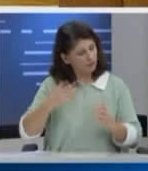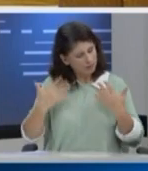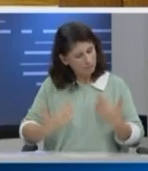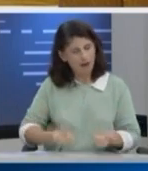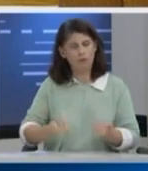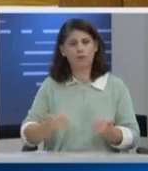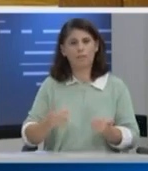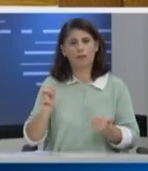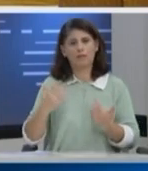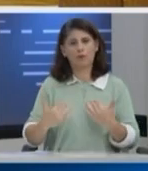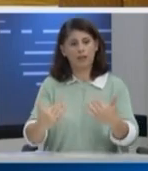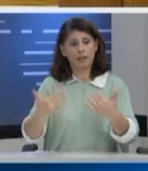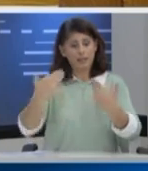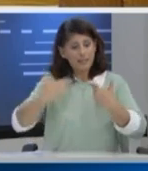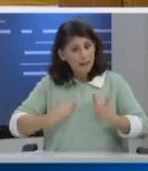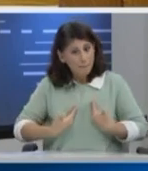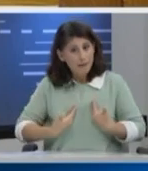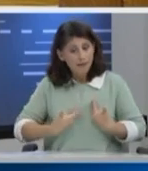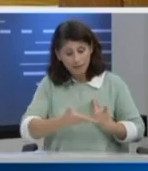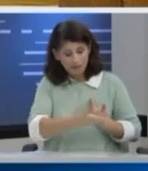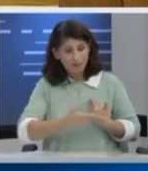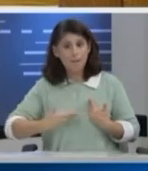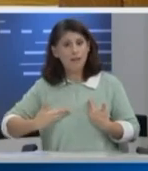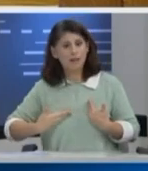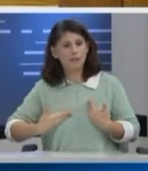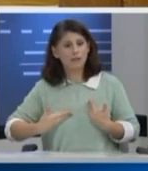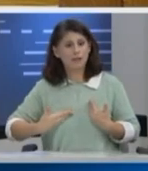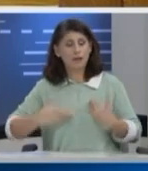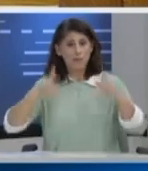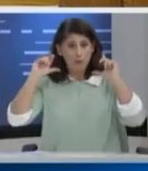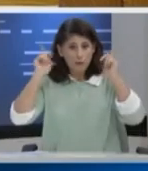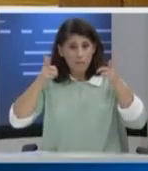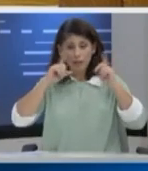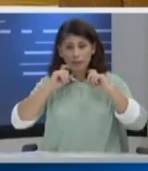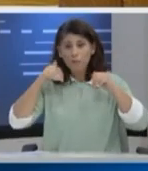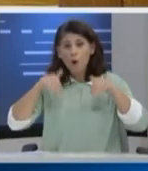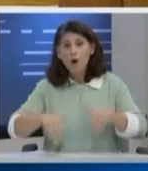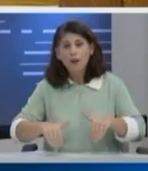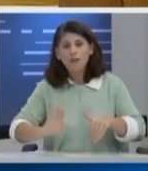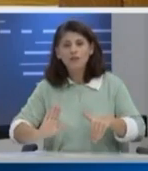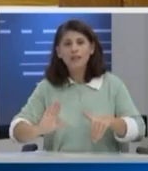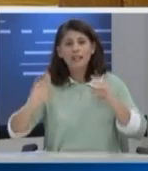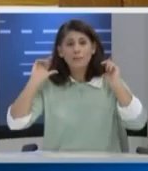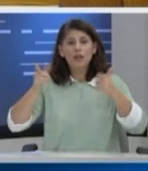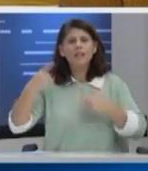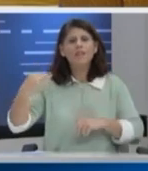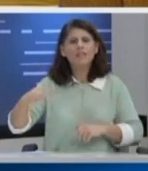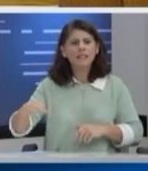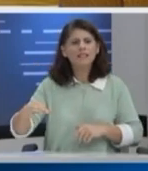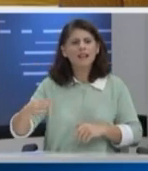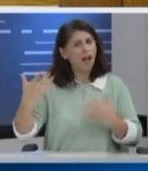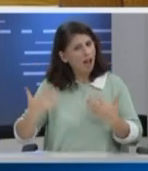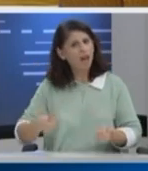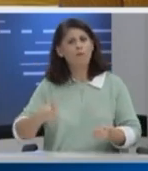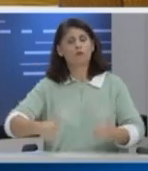πλειοψηφίες. Σε μένα λοιπόν και σε εμάς, που από δημοκρατικό καθήκον και δημοκρατική ευαισθησία παίρνουμε